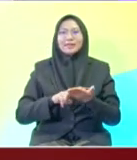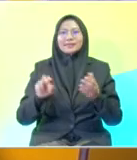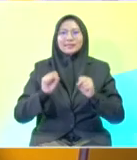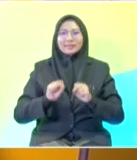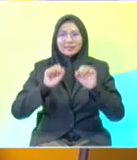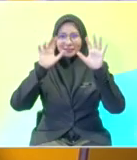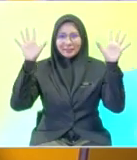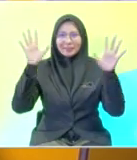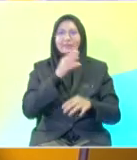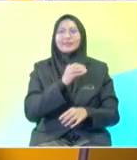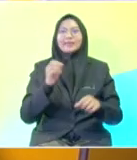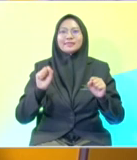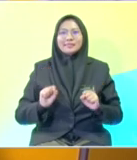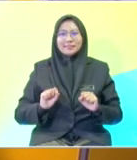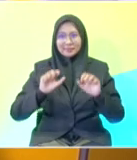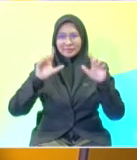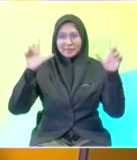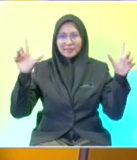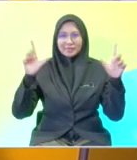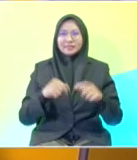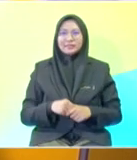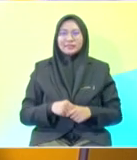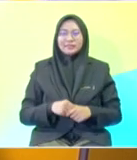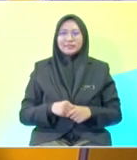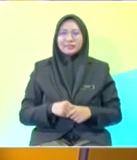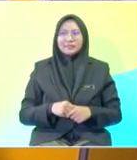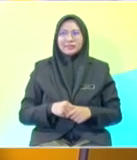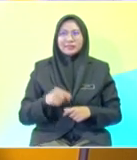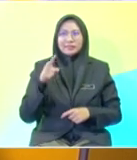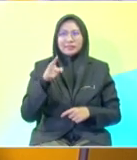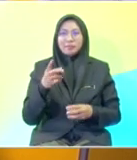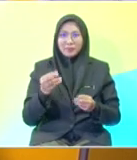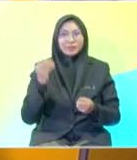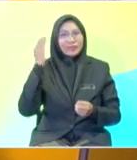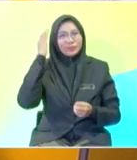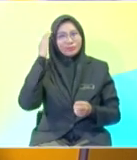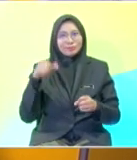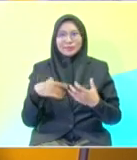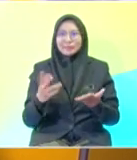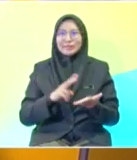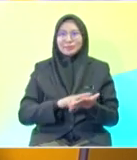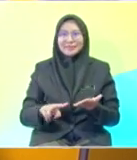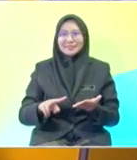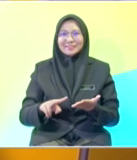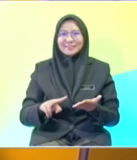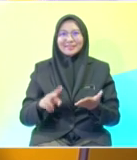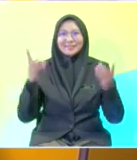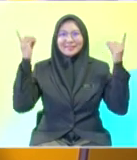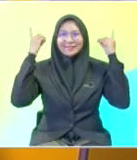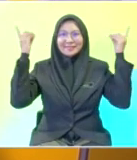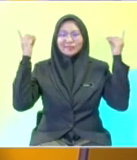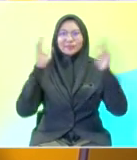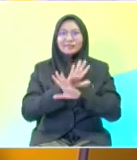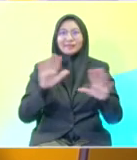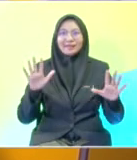Jadi kalau emang tahu bacaan dengung dan tanpa dengung job sama-sama Ustaz nah ini kita belajar tentang cara